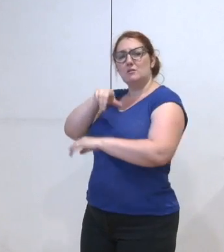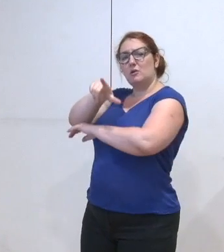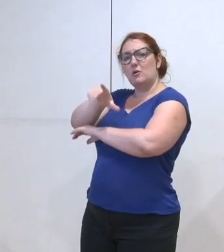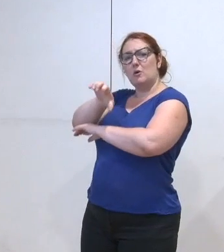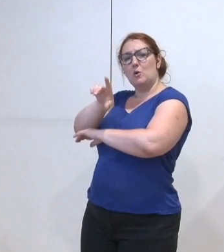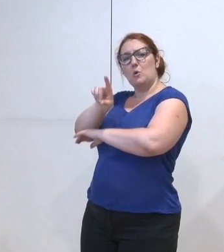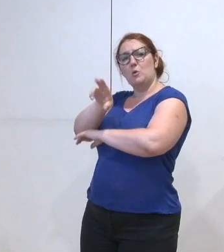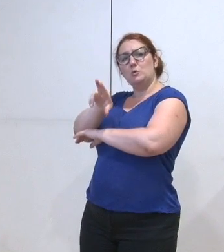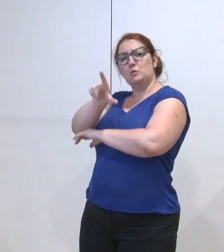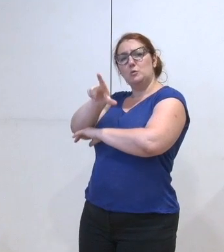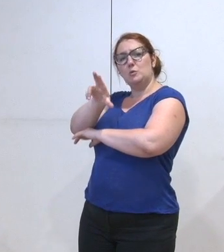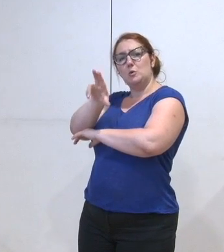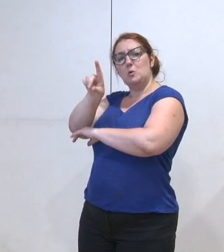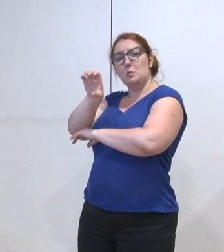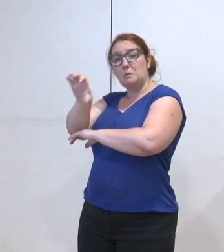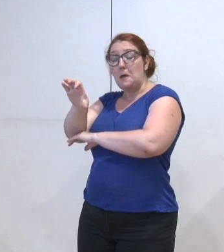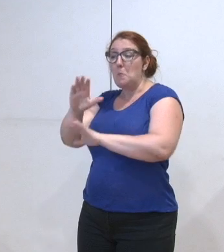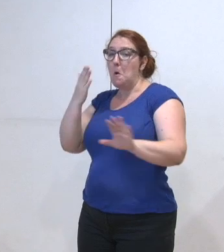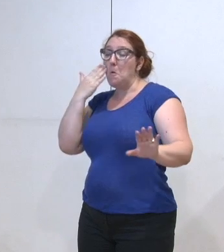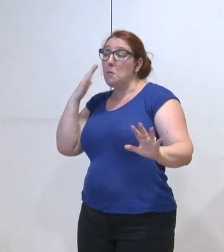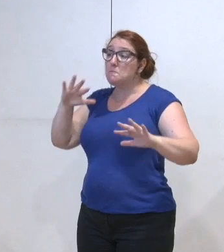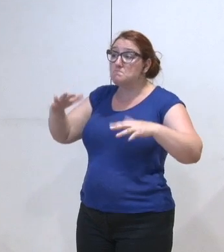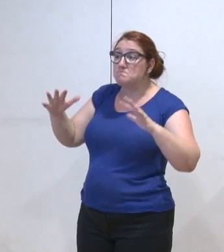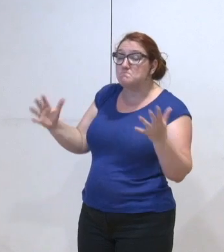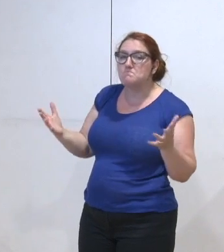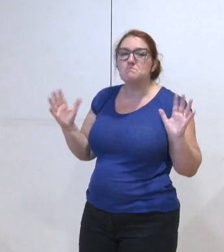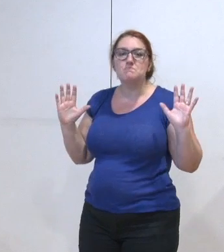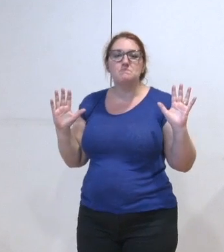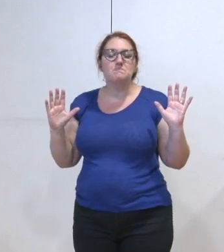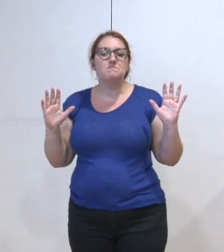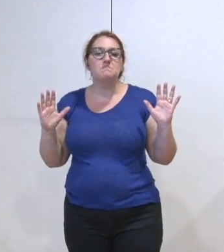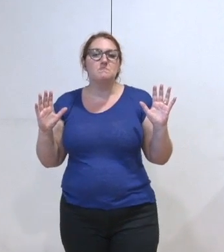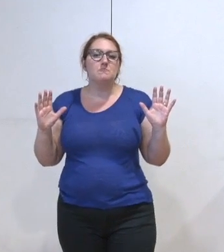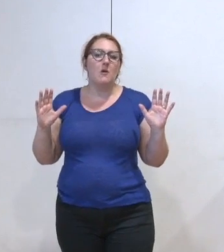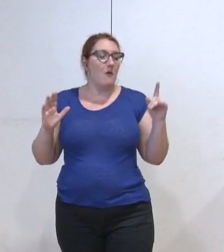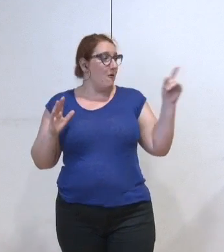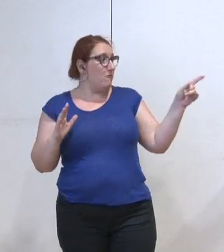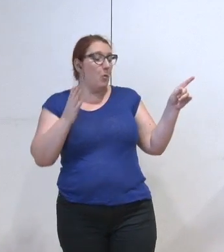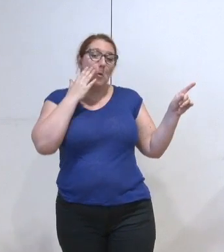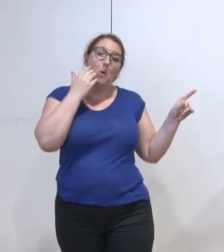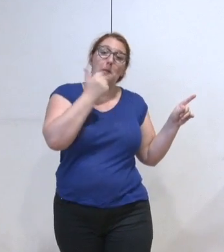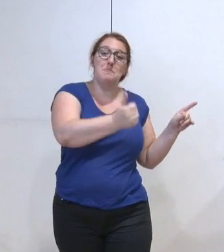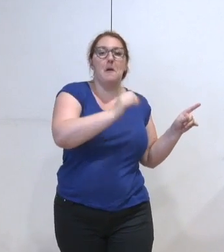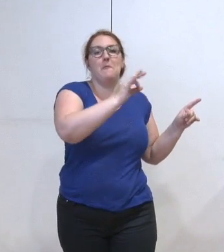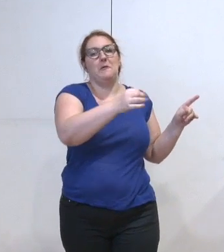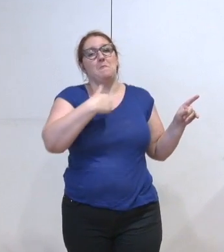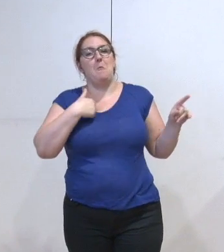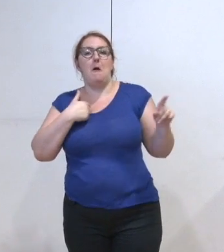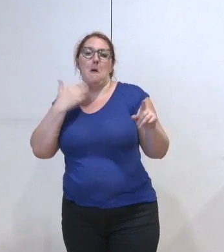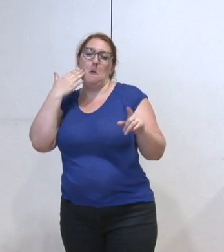ou en tous les cas je ne le connais pas aussi bien que vous